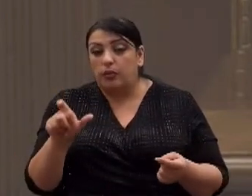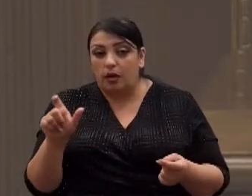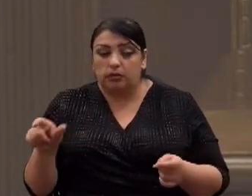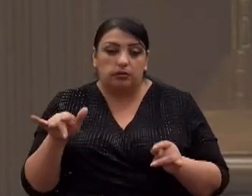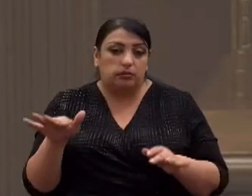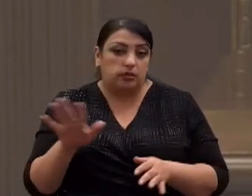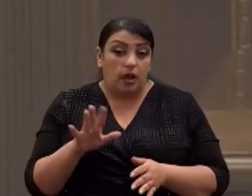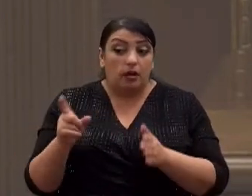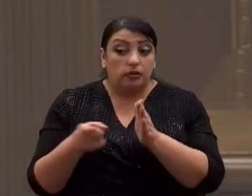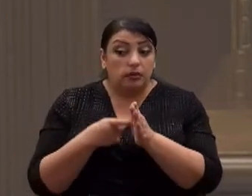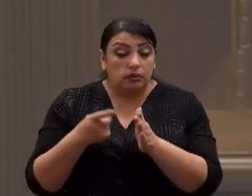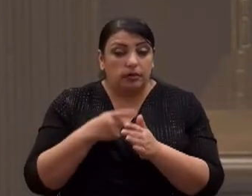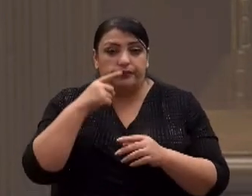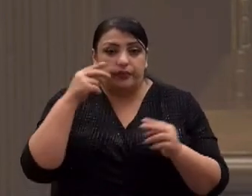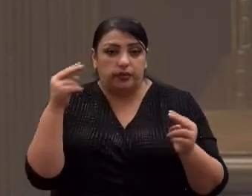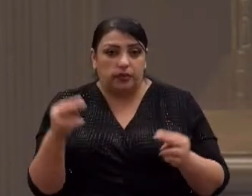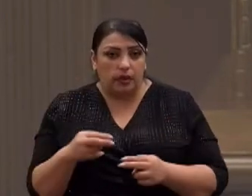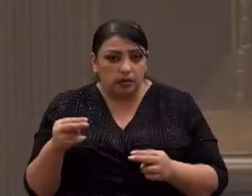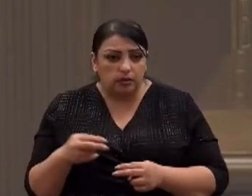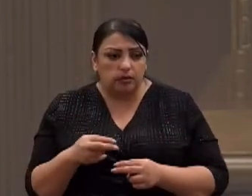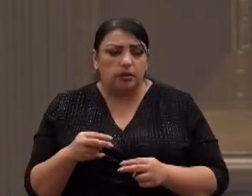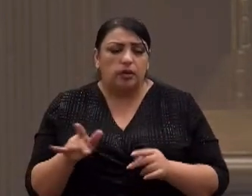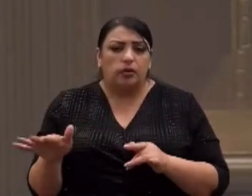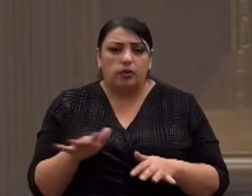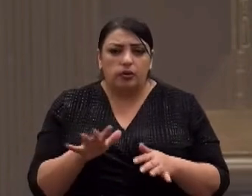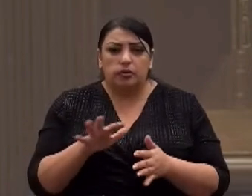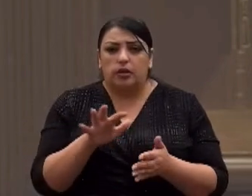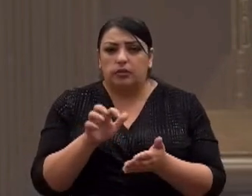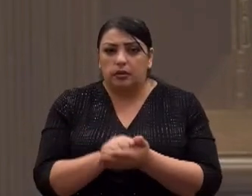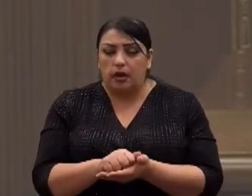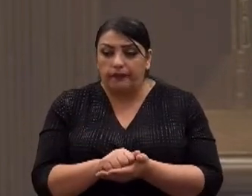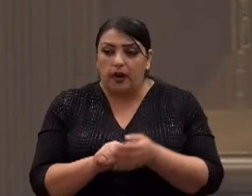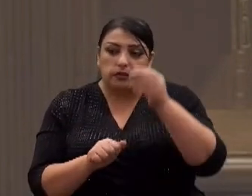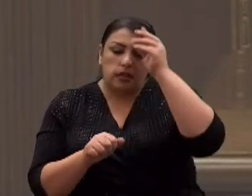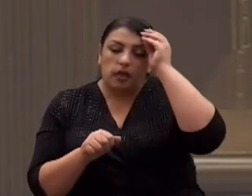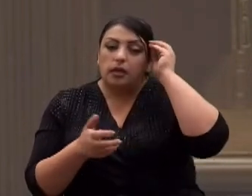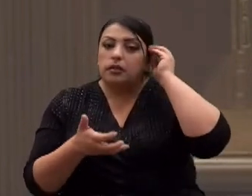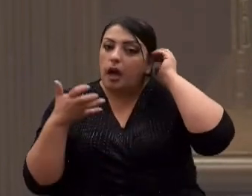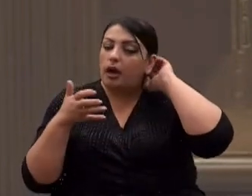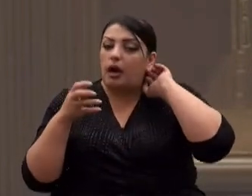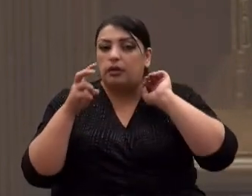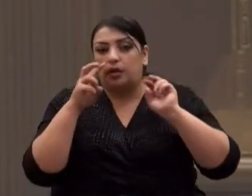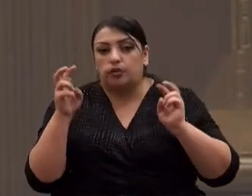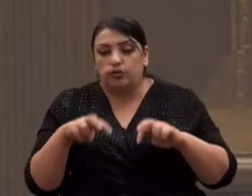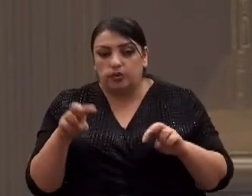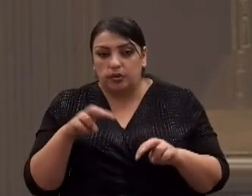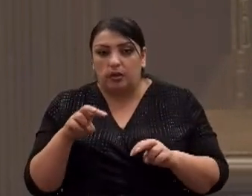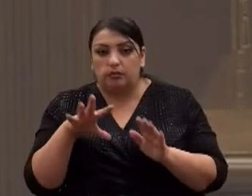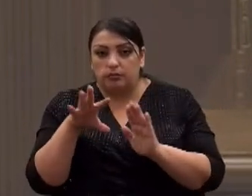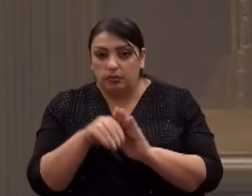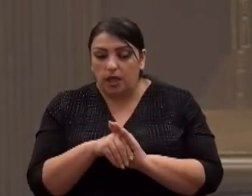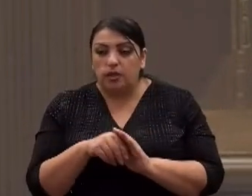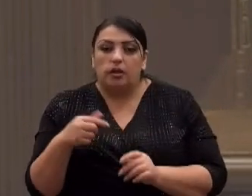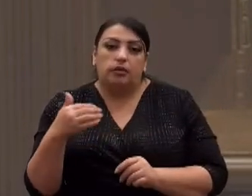և հարցաքննված վկաների գործով ներգրաված այլ անձանց մասին նախաքննության ընթացքում տեղեկատվություն